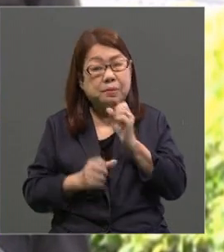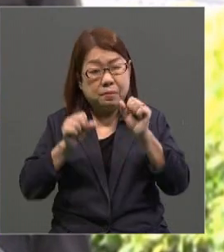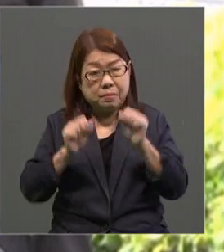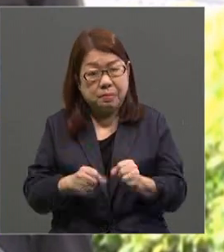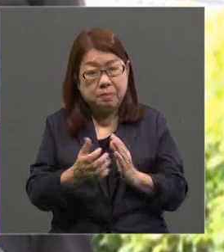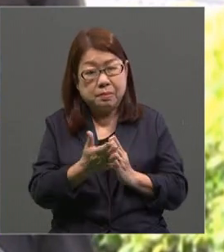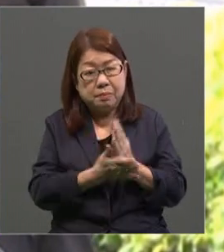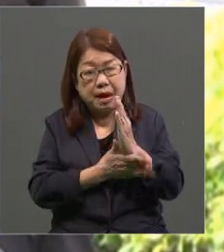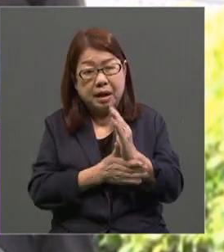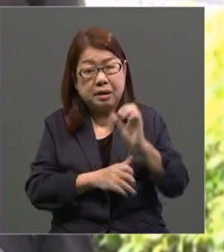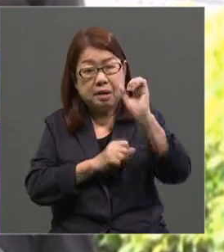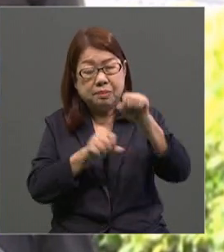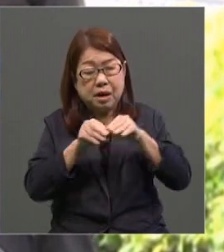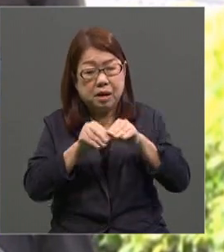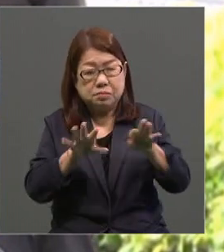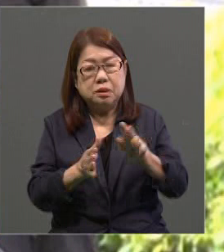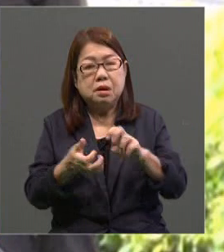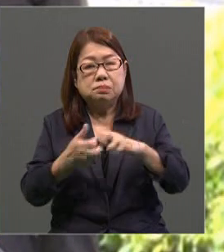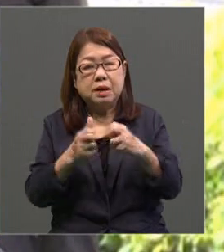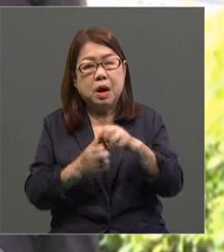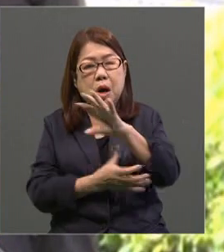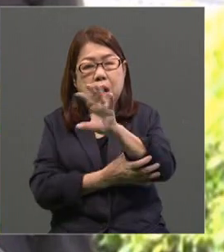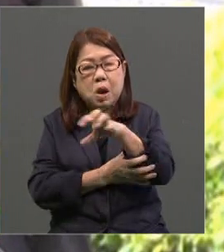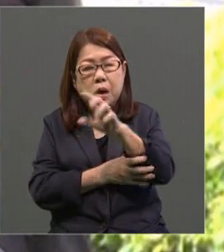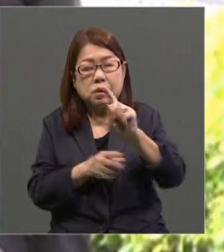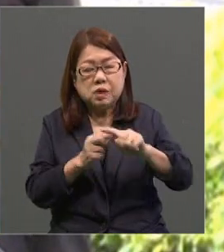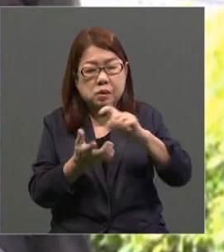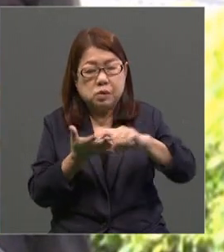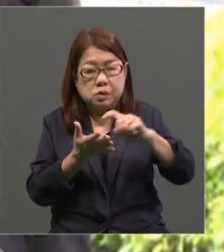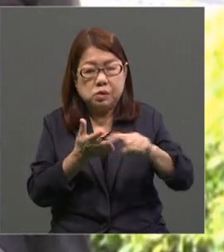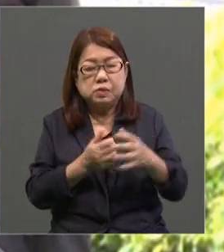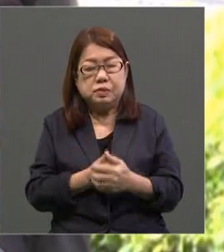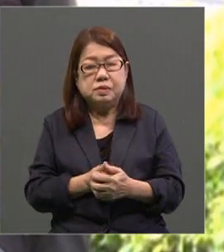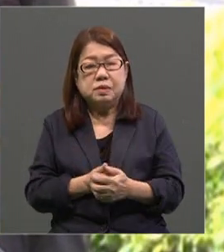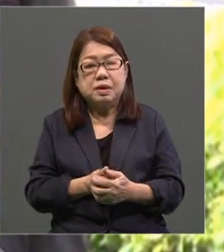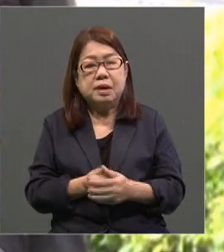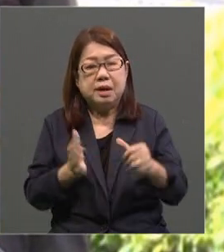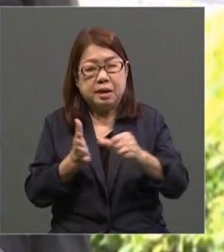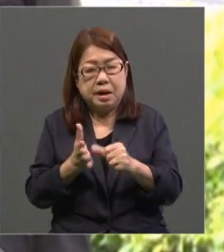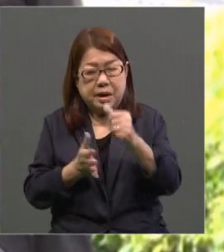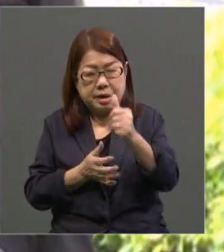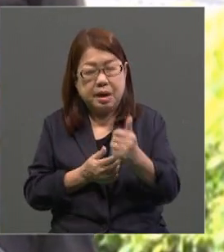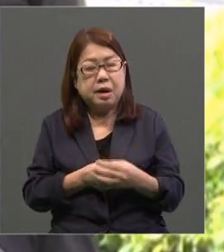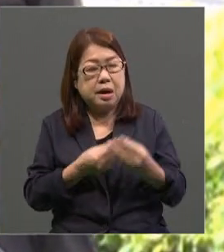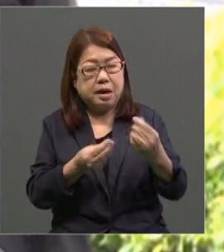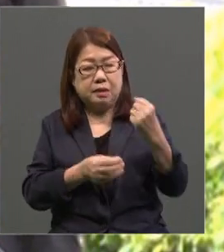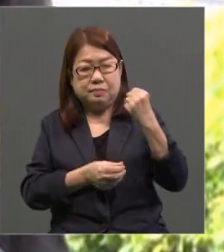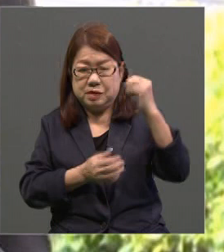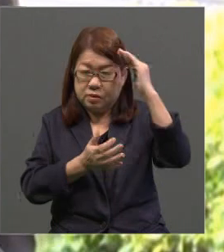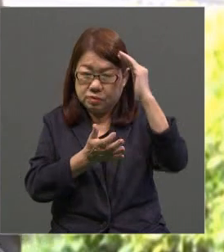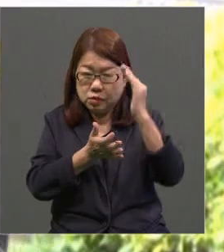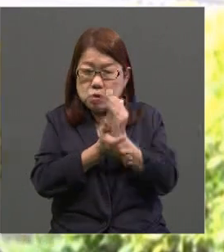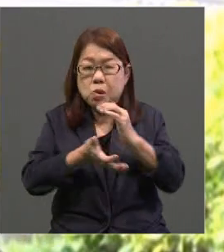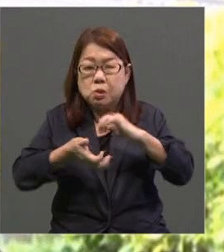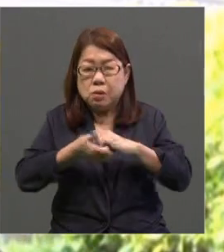แก้ปัญหาหลอกลวงและใช้อำนาจและให้อำนาจตำรวจไซเบอร์ในการจับกุมผู้กระทำความผิดและสามารถทำงานร่วมกับสถาบันการเงินอื่น